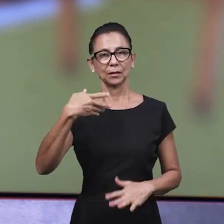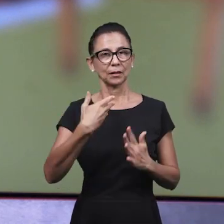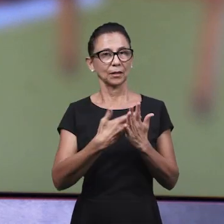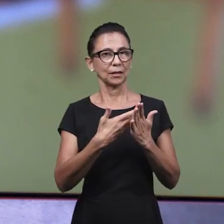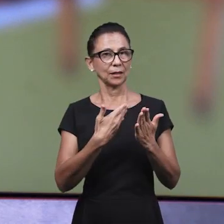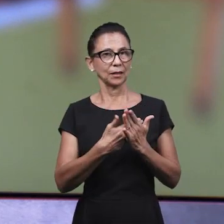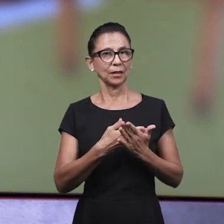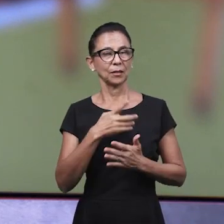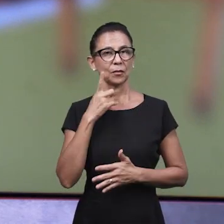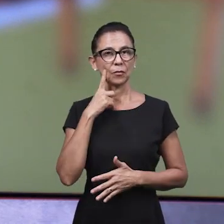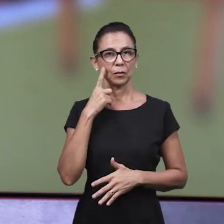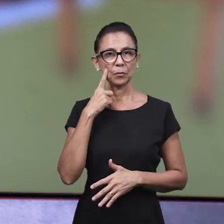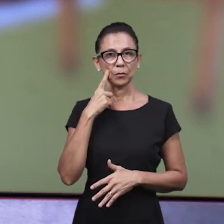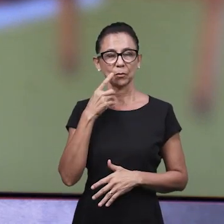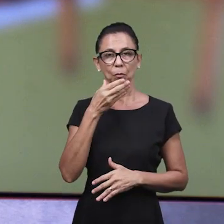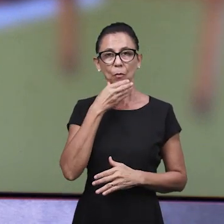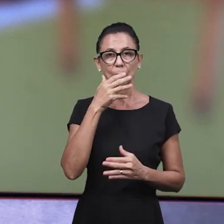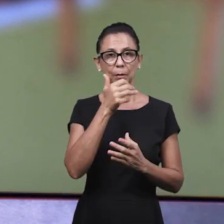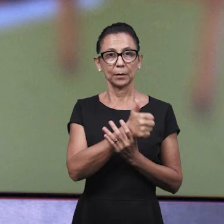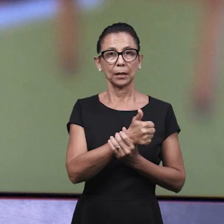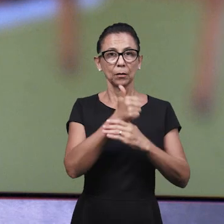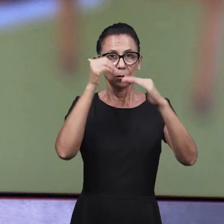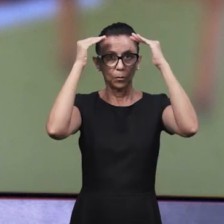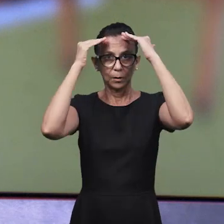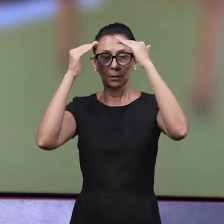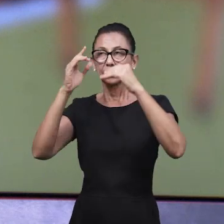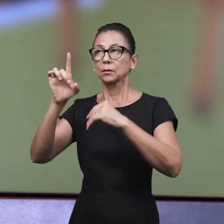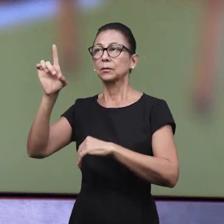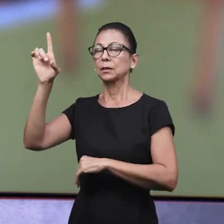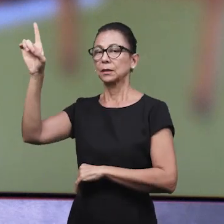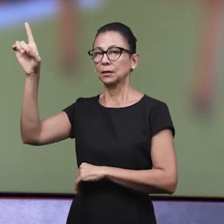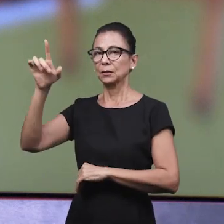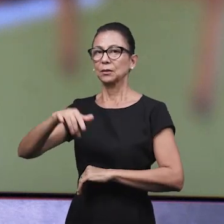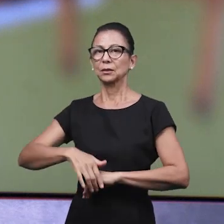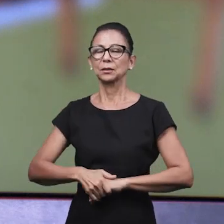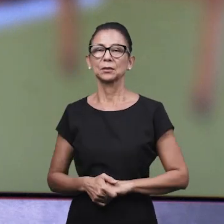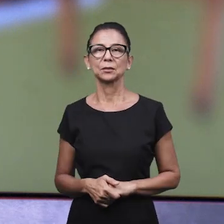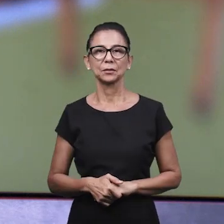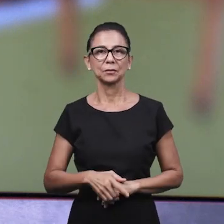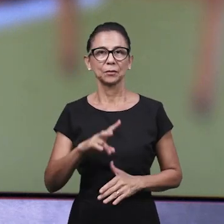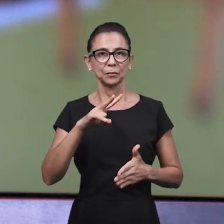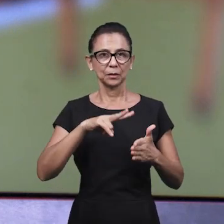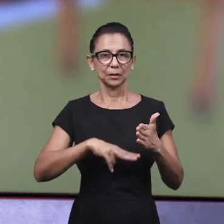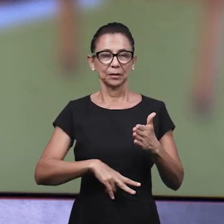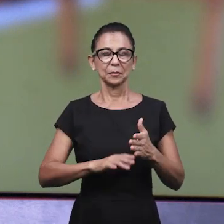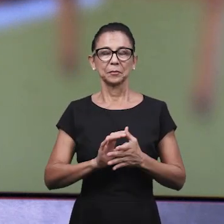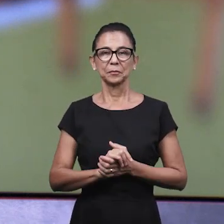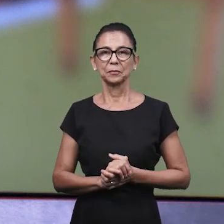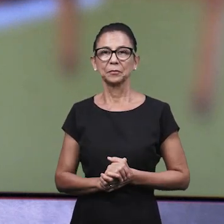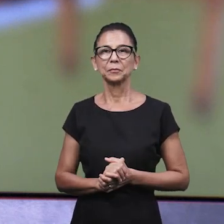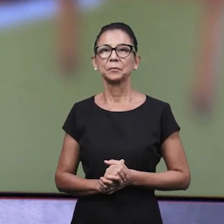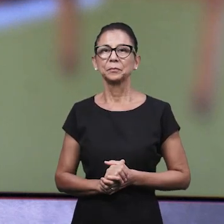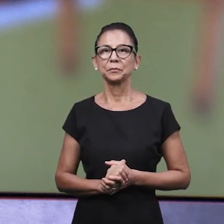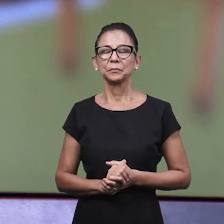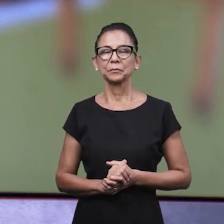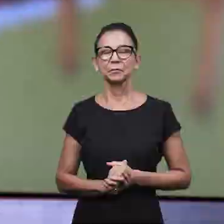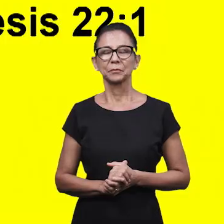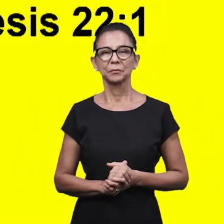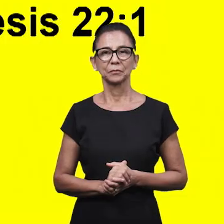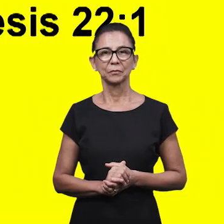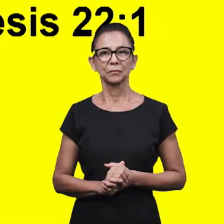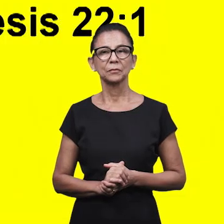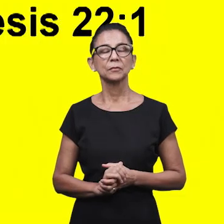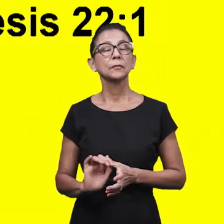de l'évangile de Christ. Et dans cette étude, nous allons étudier sur l'obéissance d'Abraham. J'invite que tous puissent lire avec moi le